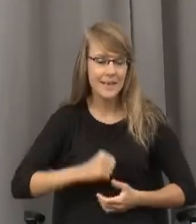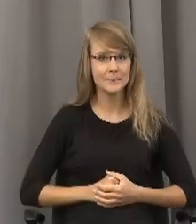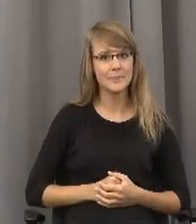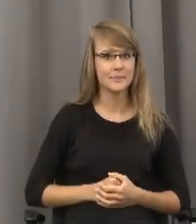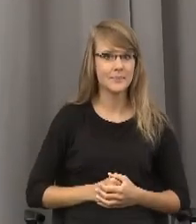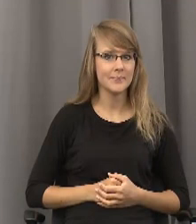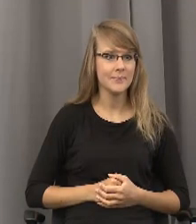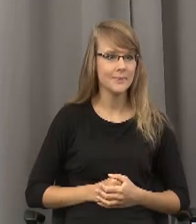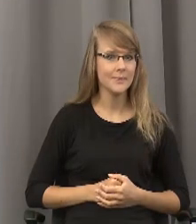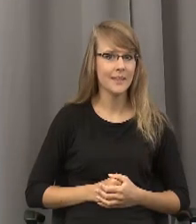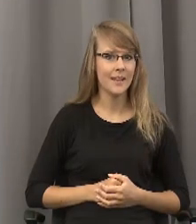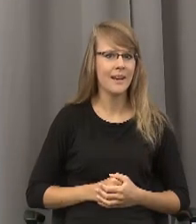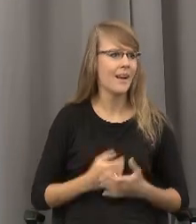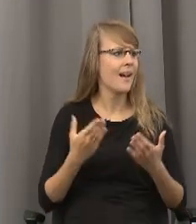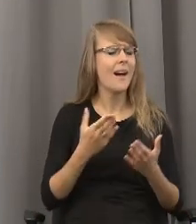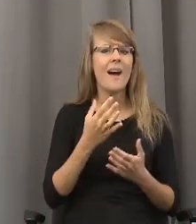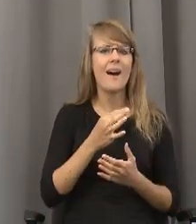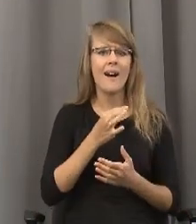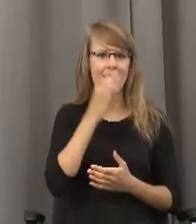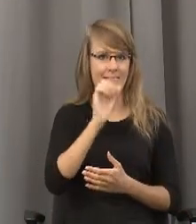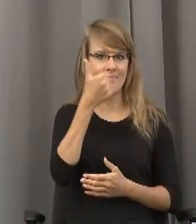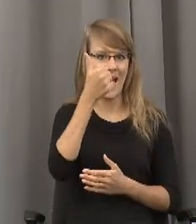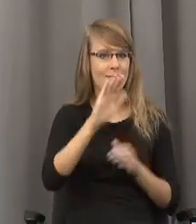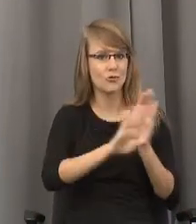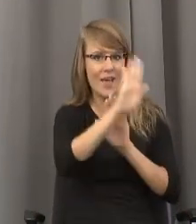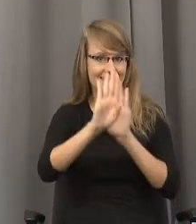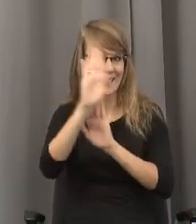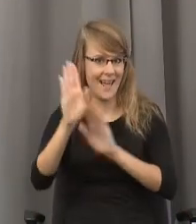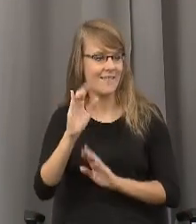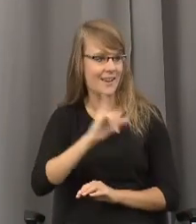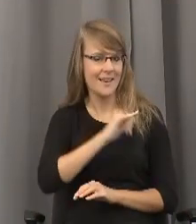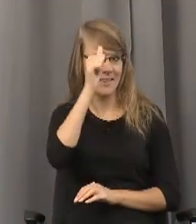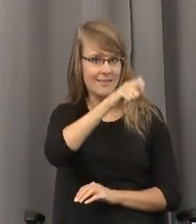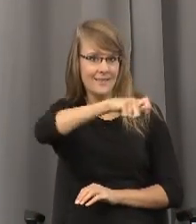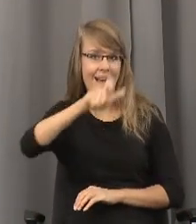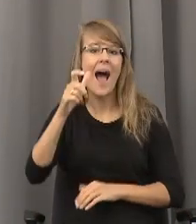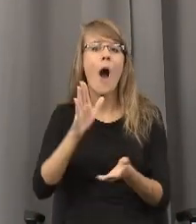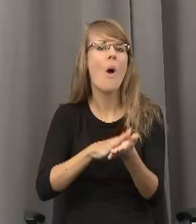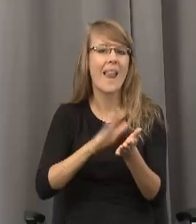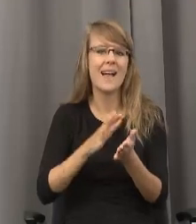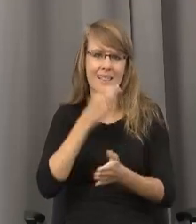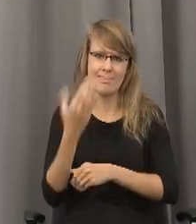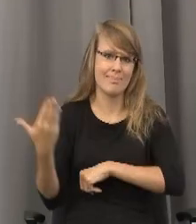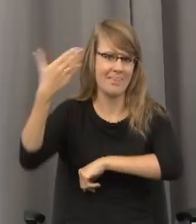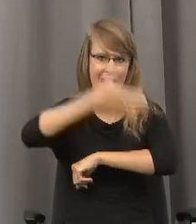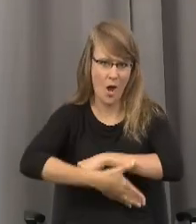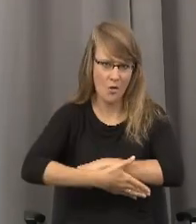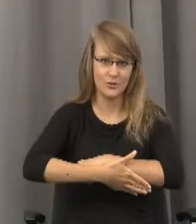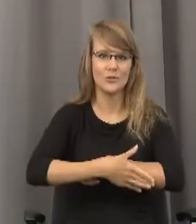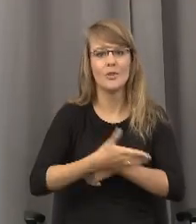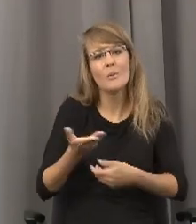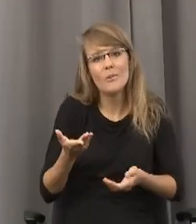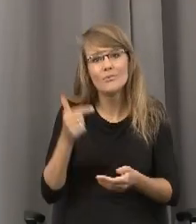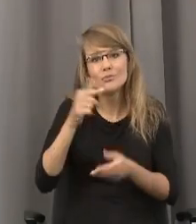To może tak, ja byśmy zrobili w ten sposób, że ja bym, że tak powiem, wszystkich przywitał, a na końcu byłyby oklaski, bo tak to trzeba też